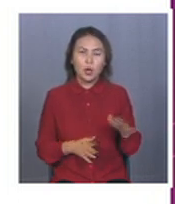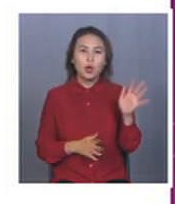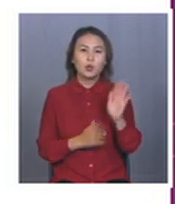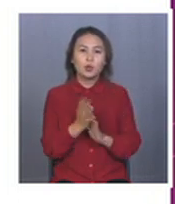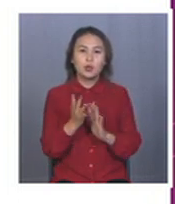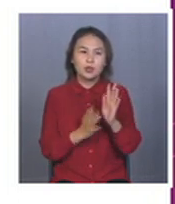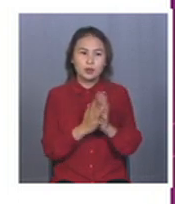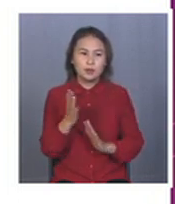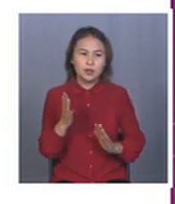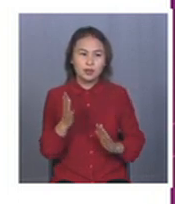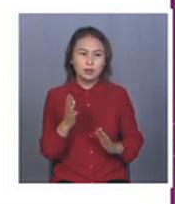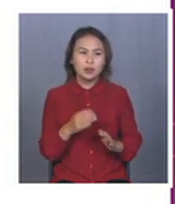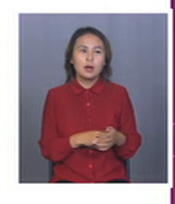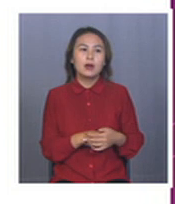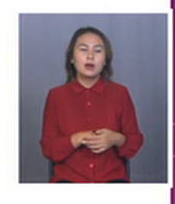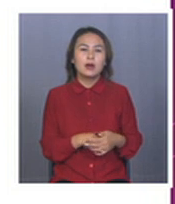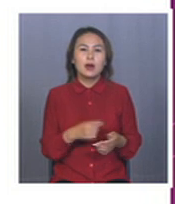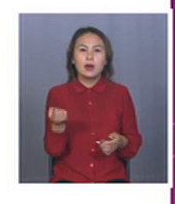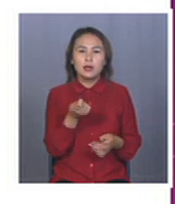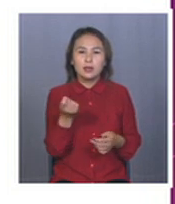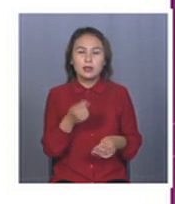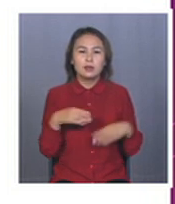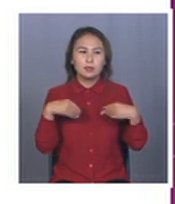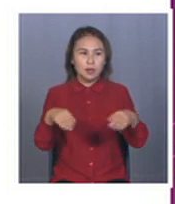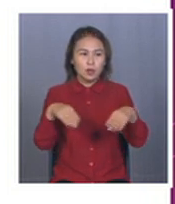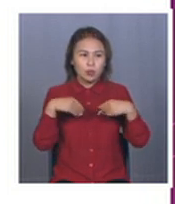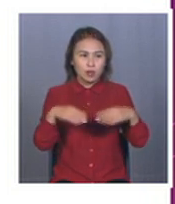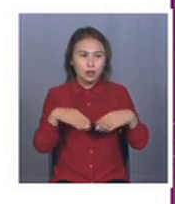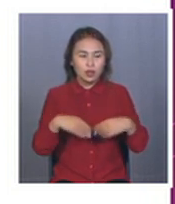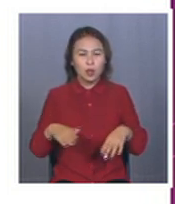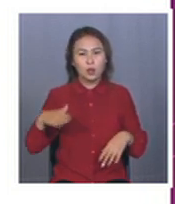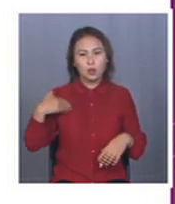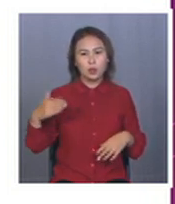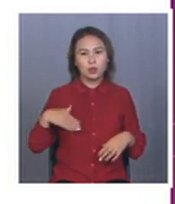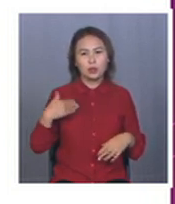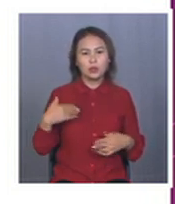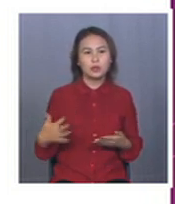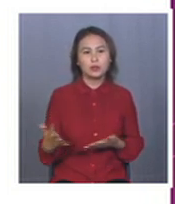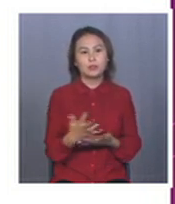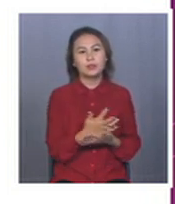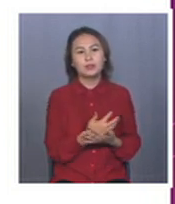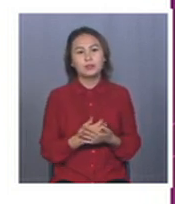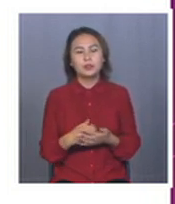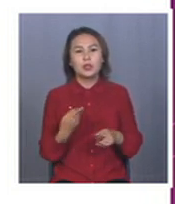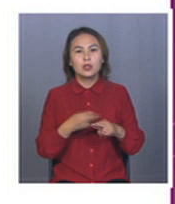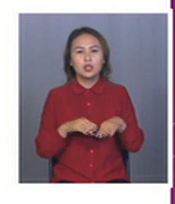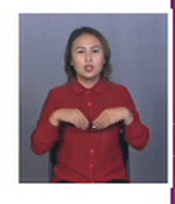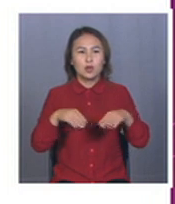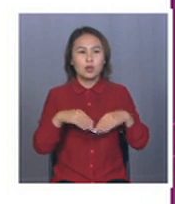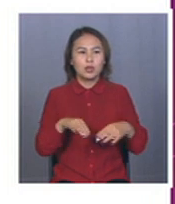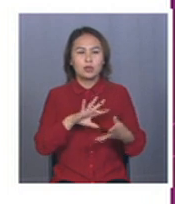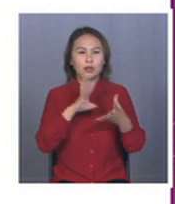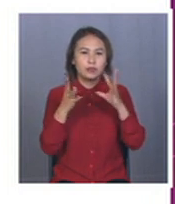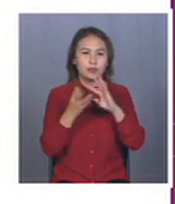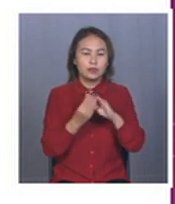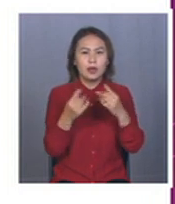бірге өсімдік, егін, бау-бақша, көкөніс шаруашылықтарын жүзеге асыра отырып, адам өзін